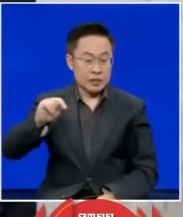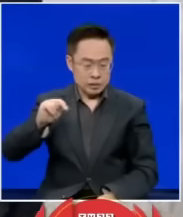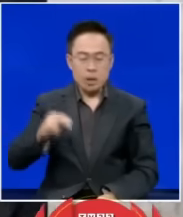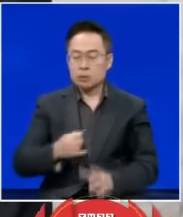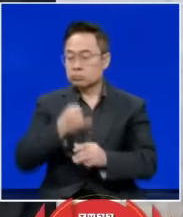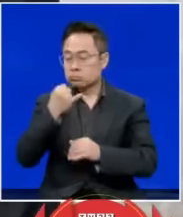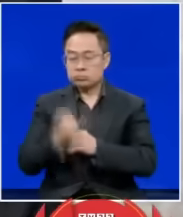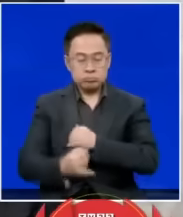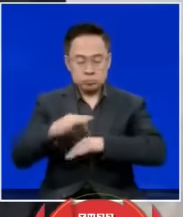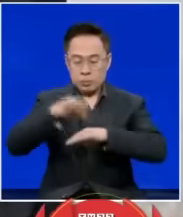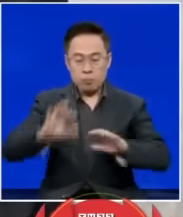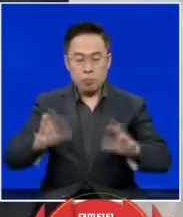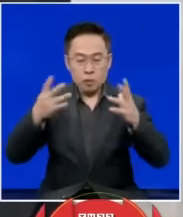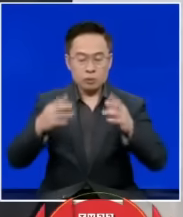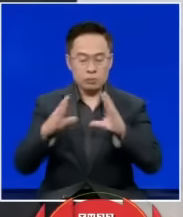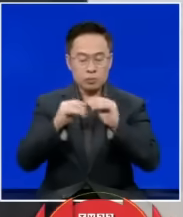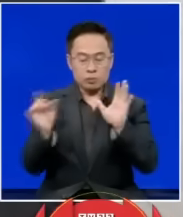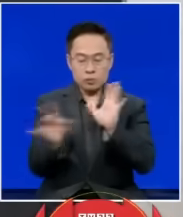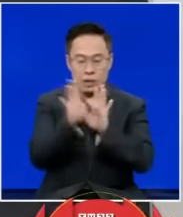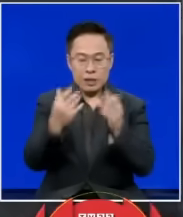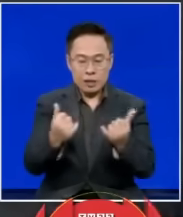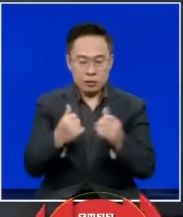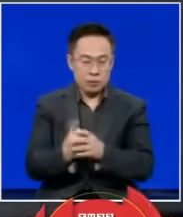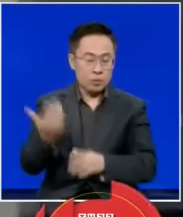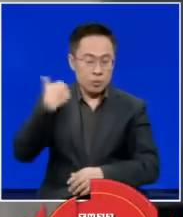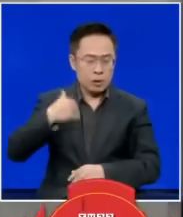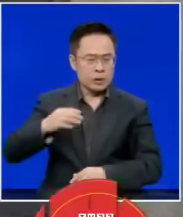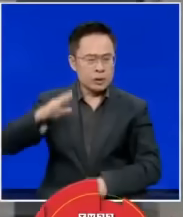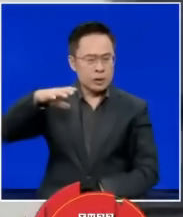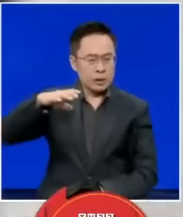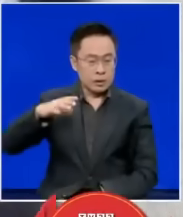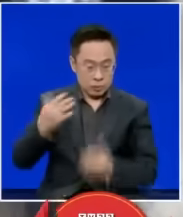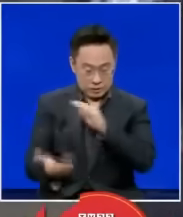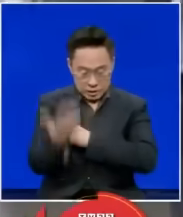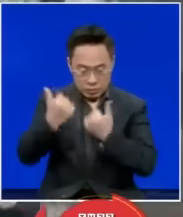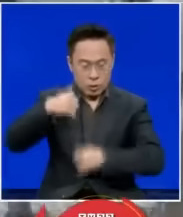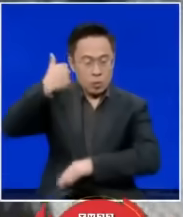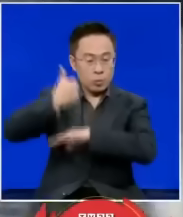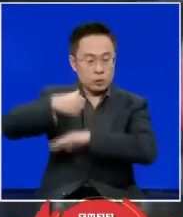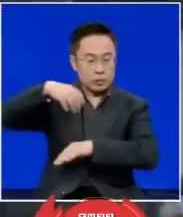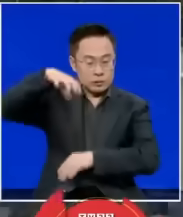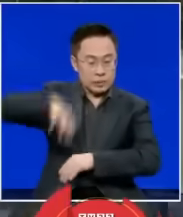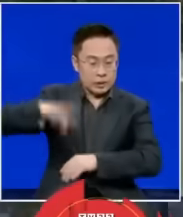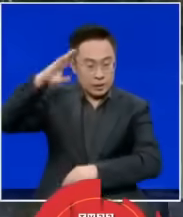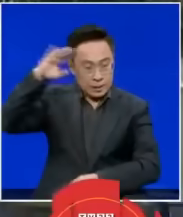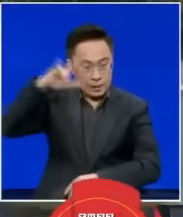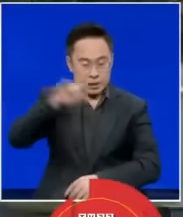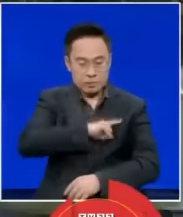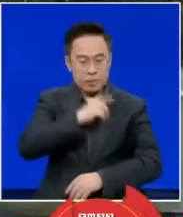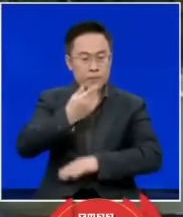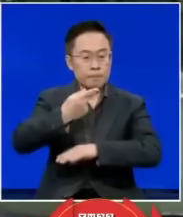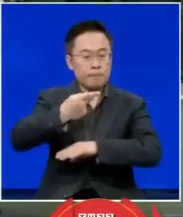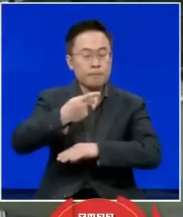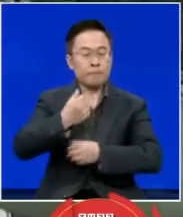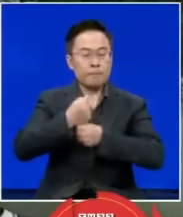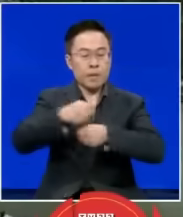เป็นประธานการประชุมสภากลาโหมที่กองบัญชาการกองทัพอากาศก็มีบรรดาผบ.เหล่าทัพนี่นะคะก็มาร่วม